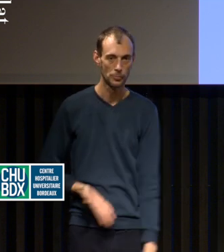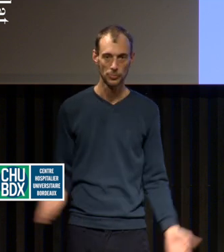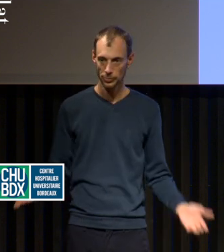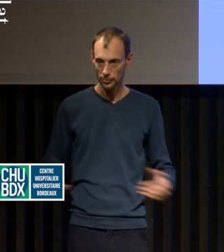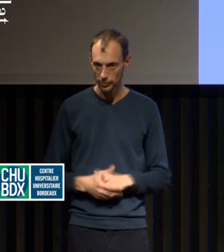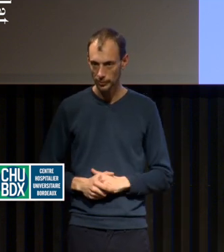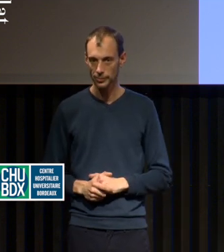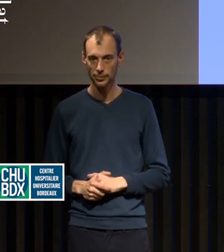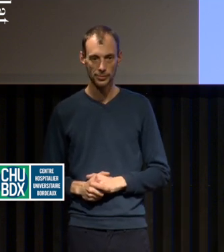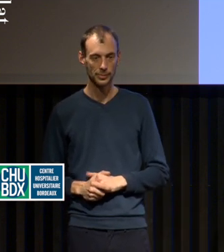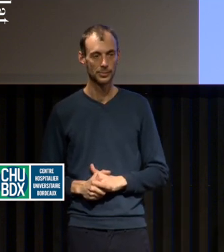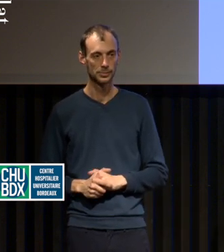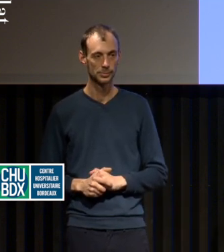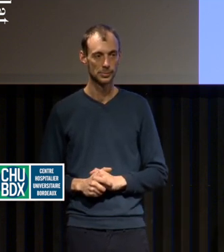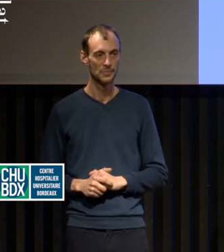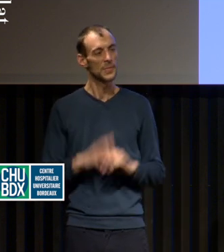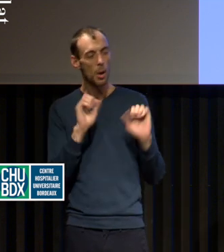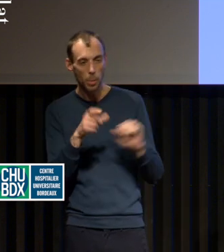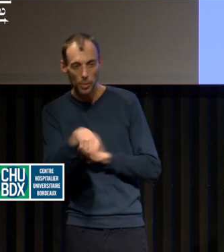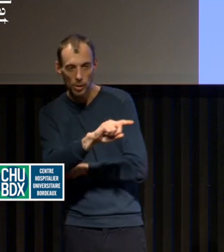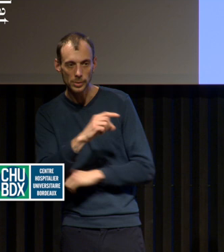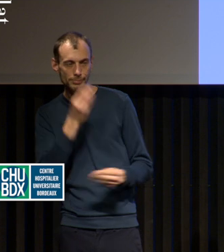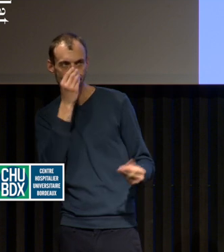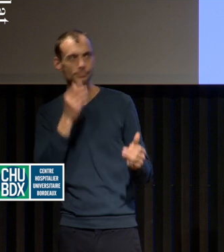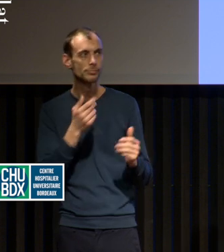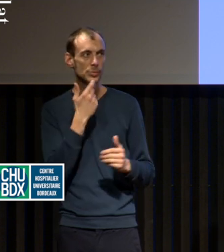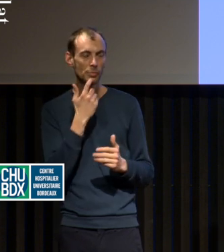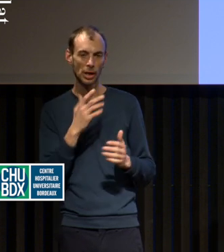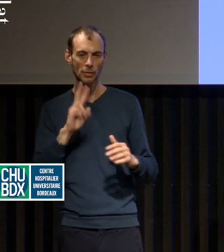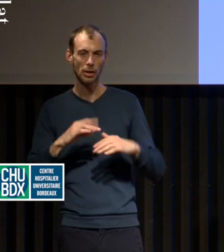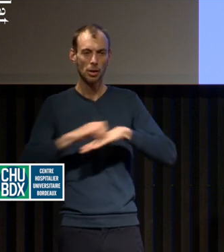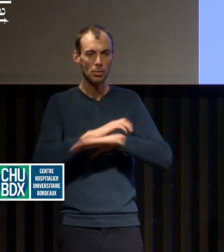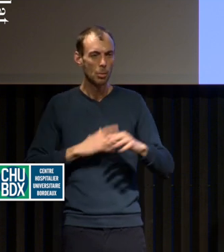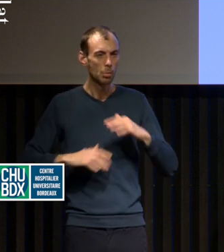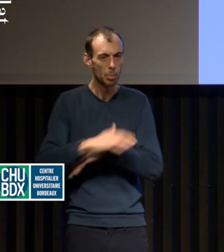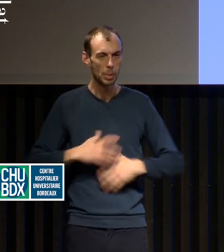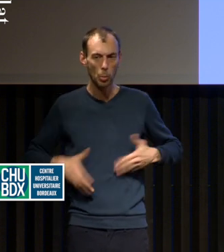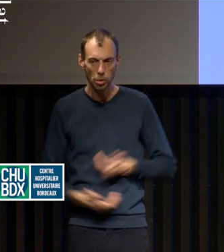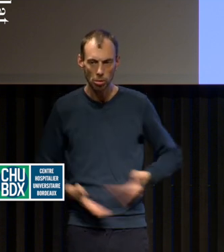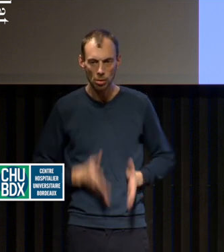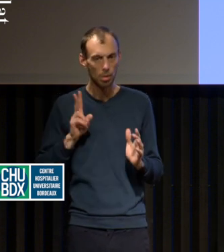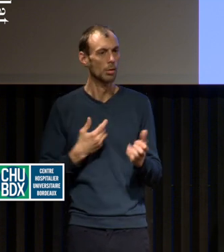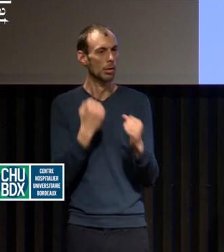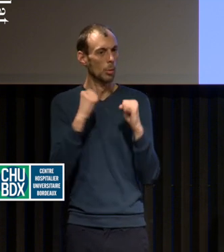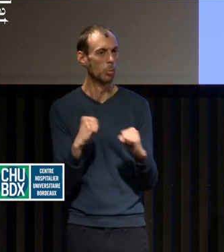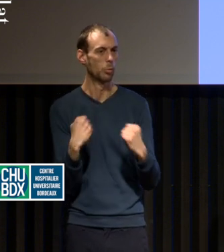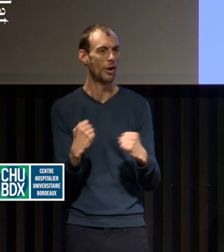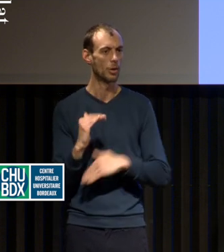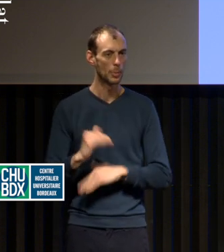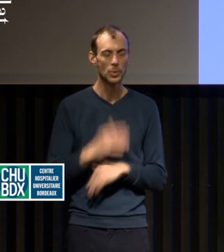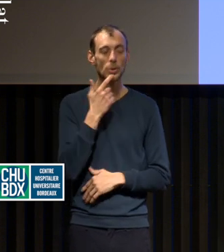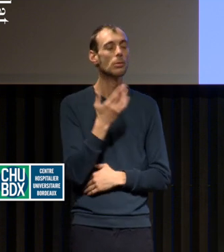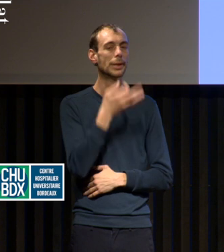Alors, l'impression que l'on a, c'est que le microbiote est probablement quelque chose d'assez résilient. Je vous ai dit, il est constitué à l'âge de 2